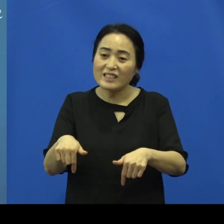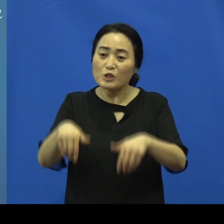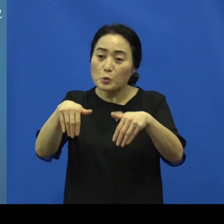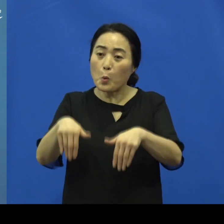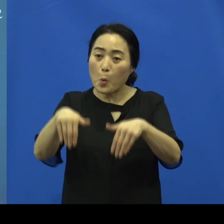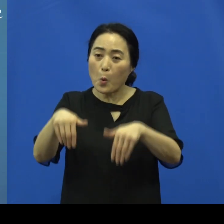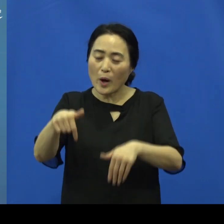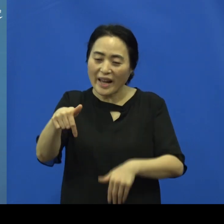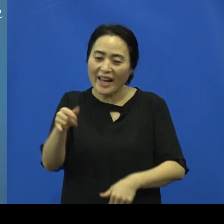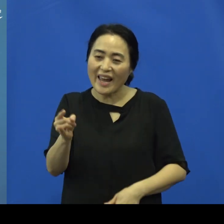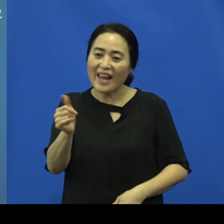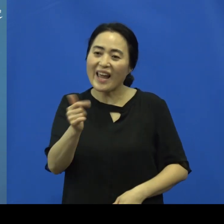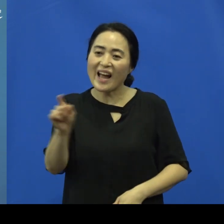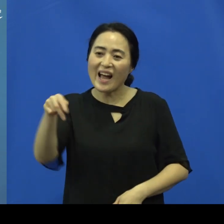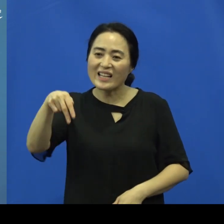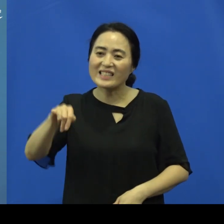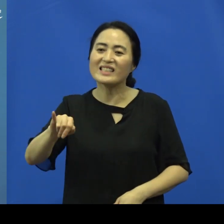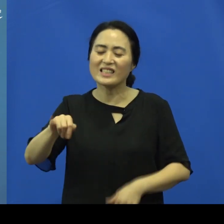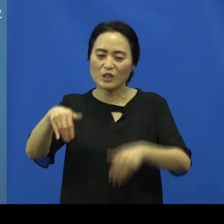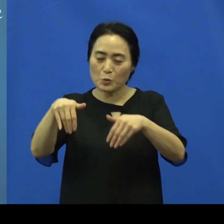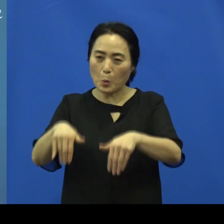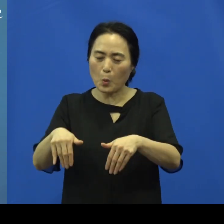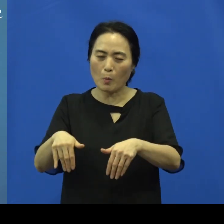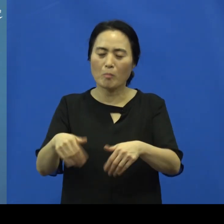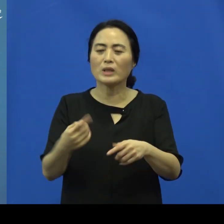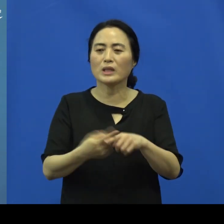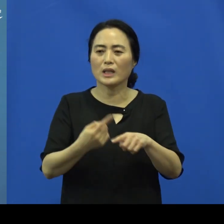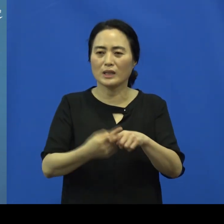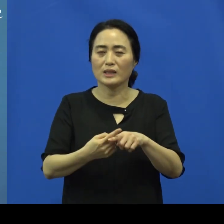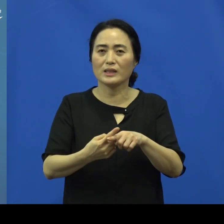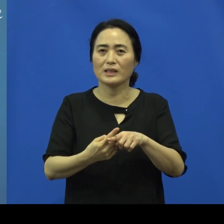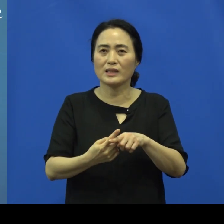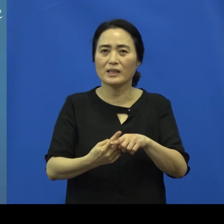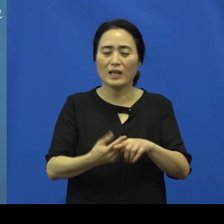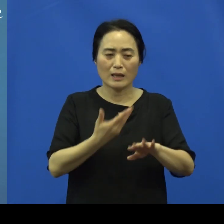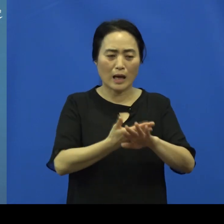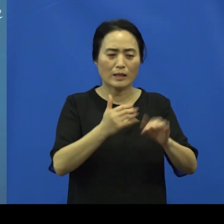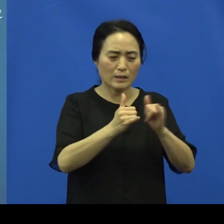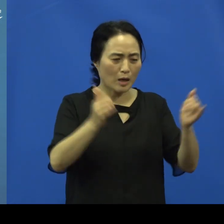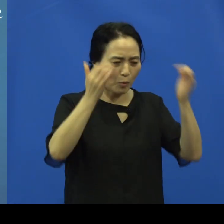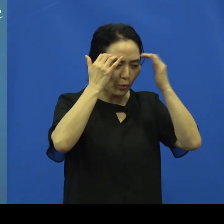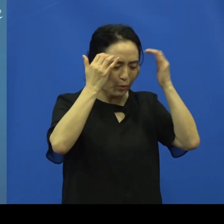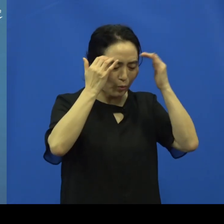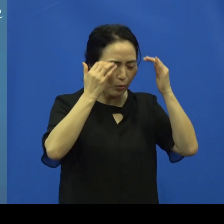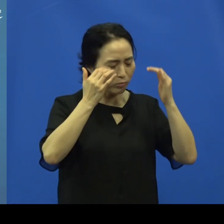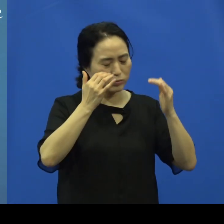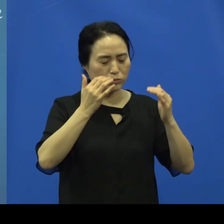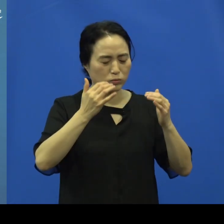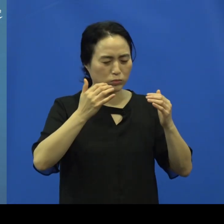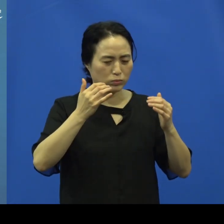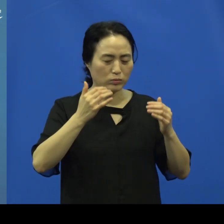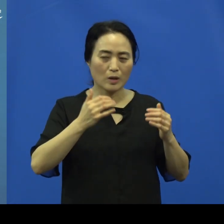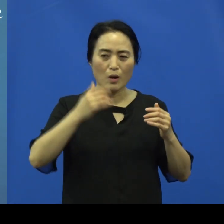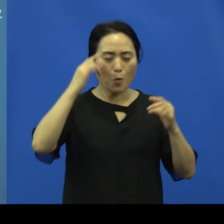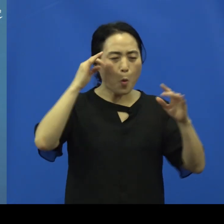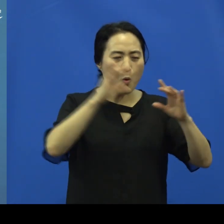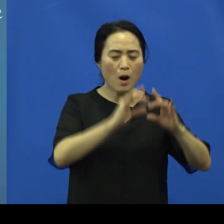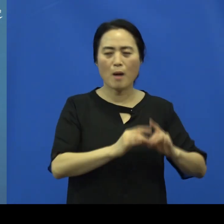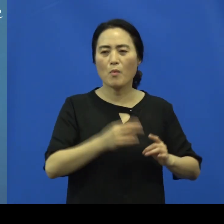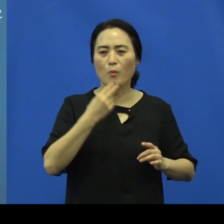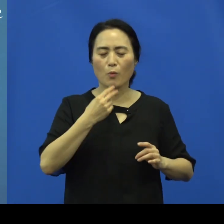사회에 얼마나 많은 사람들이 소시오패스, 사이코패스들이 있습니까? 남의 고통에 전혀 관여하지